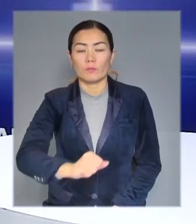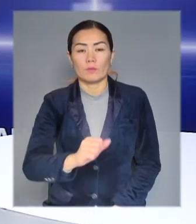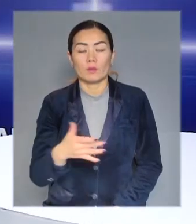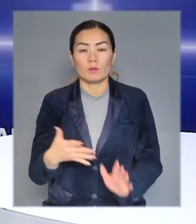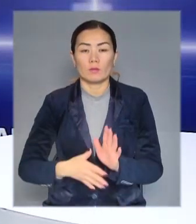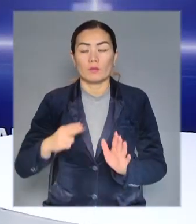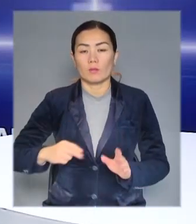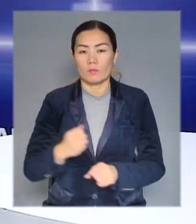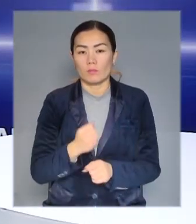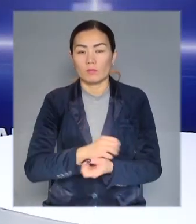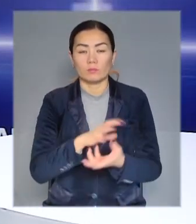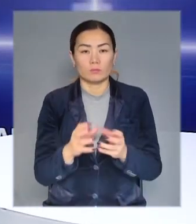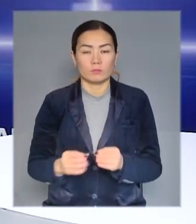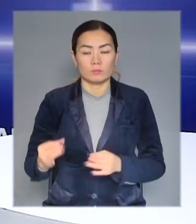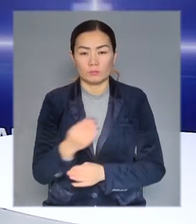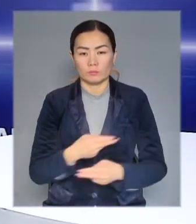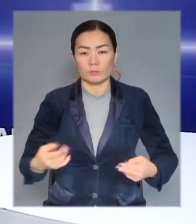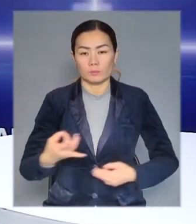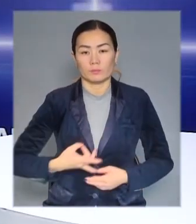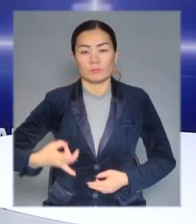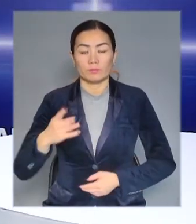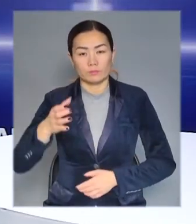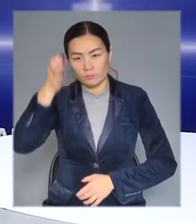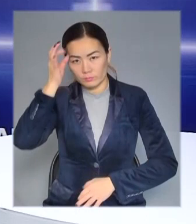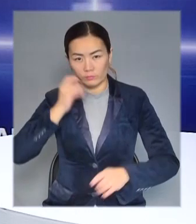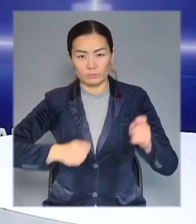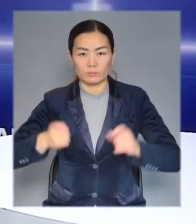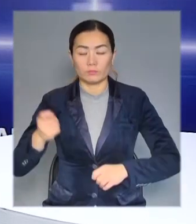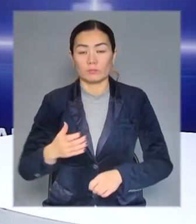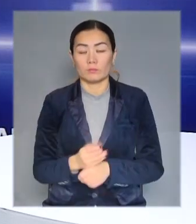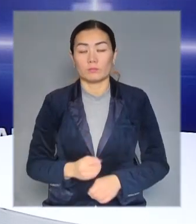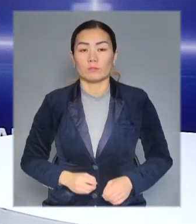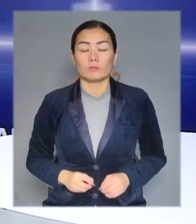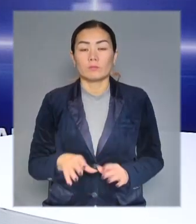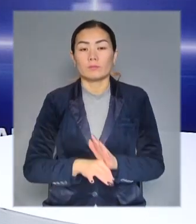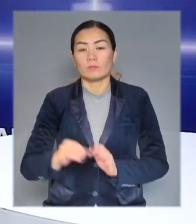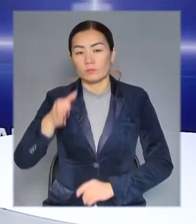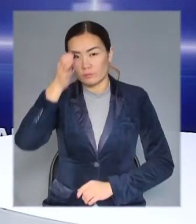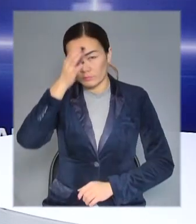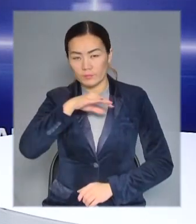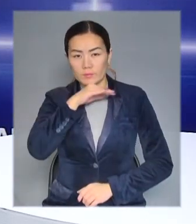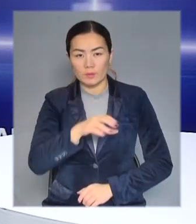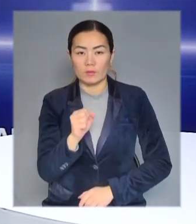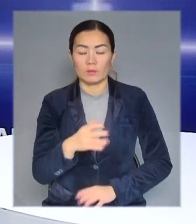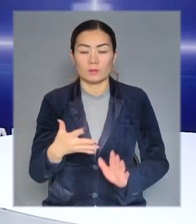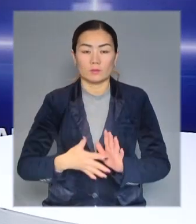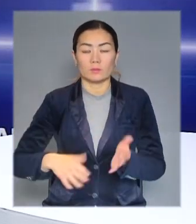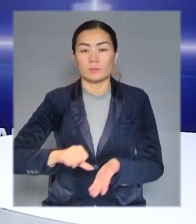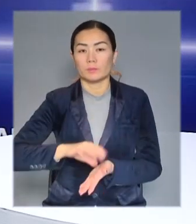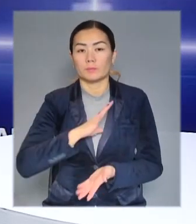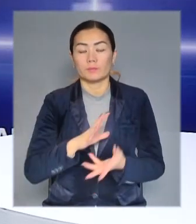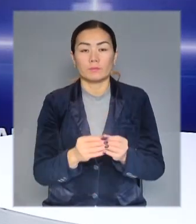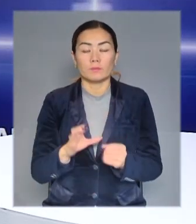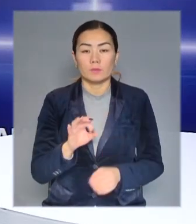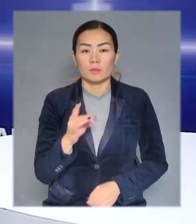Археологиялық зерттеу жұмыстарының нәтижелері тақырыбында республикалық ғылыми-тәжірибелік конференция өтті. Оған тарихшылар мен профессор археологтар қатысты.